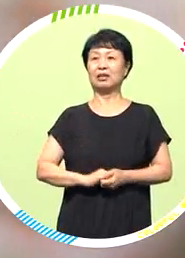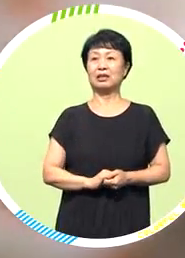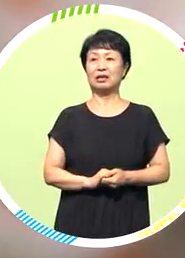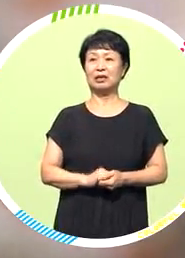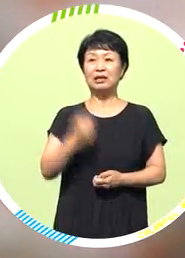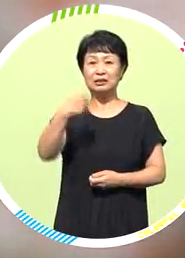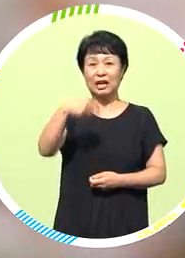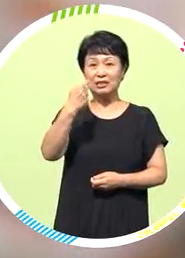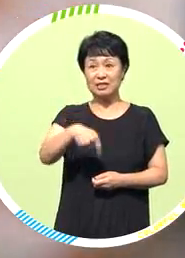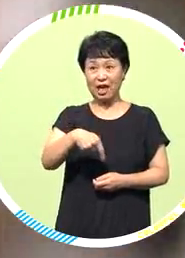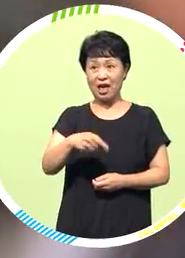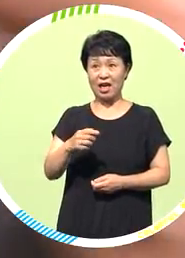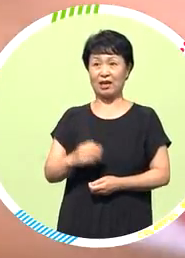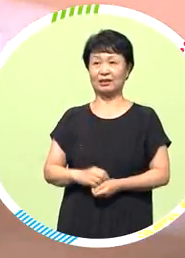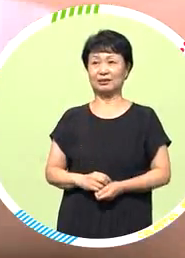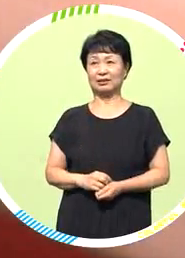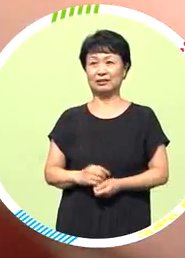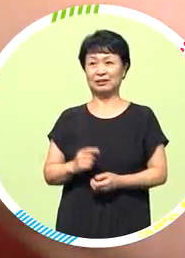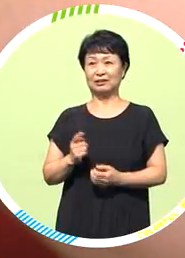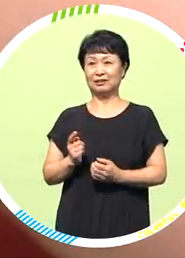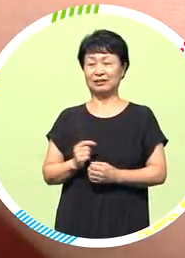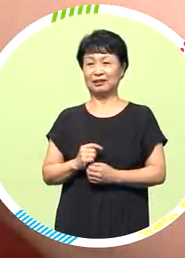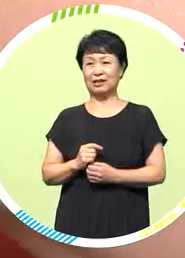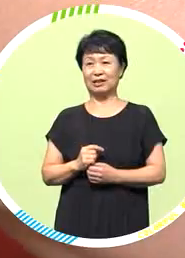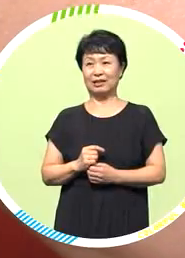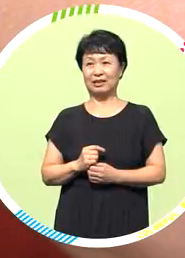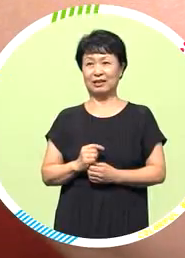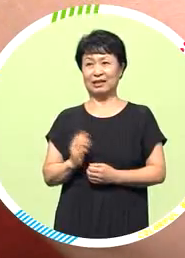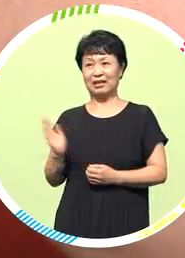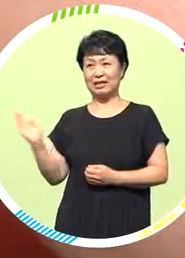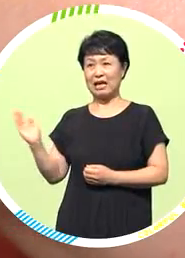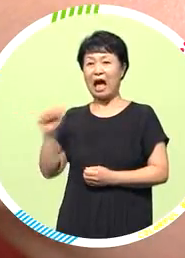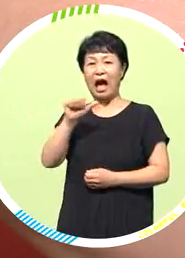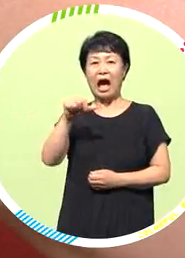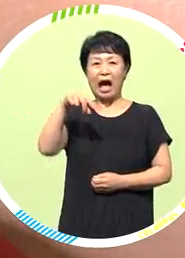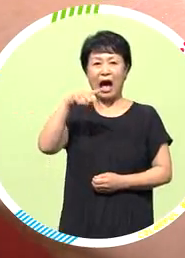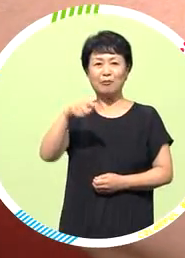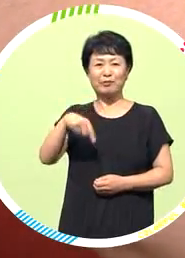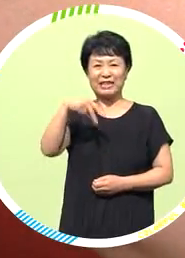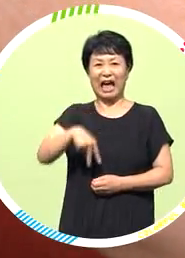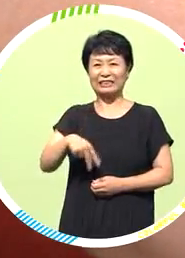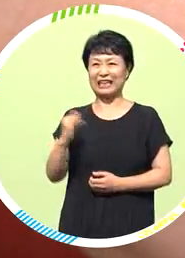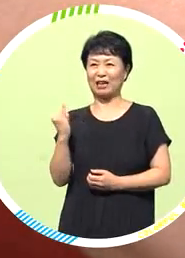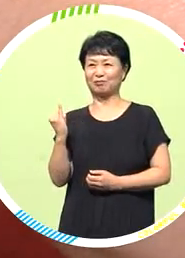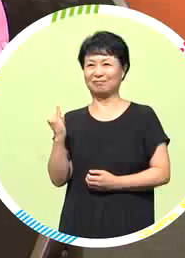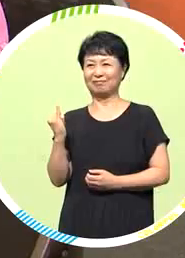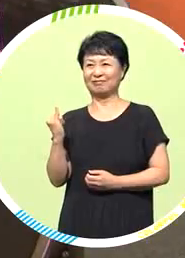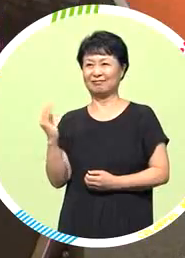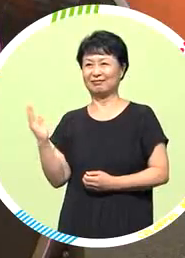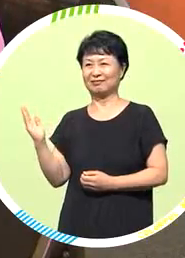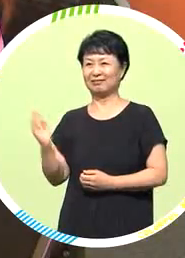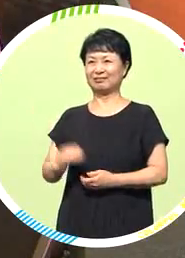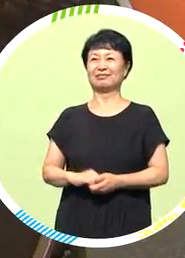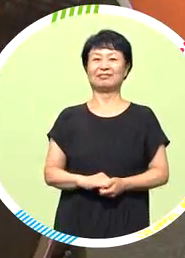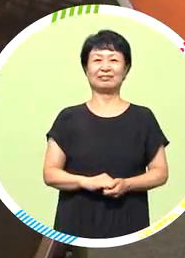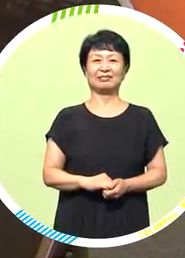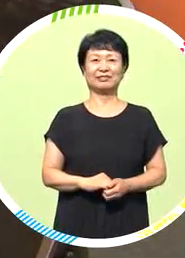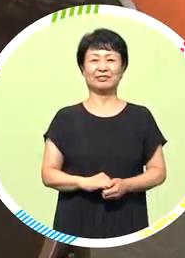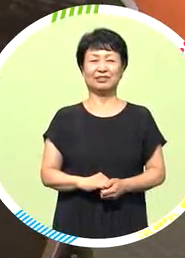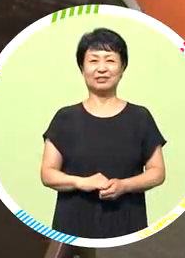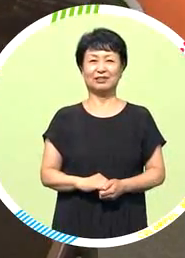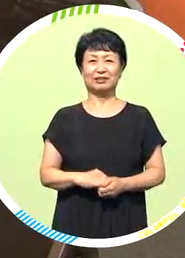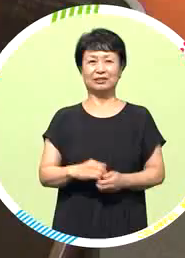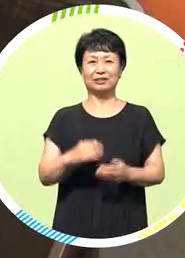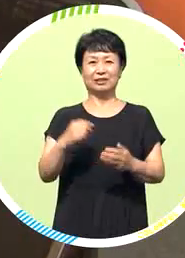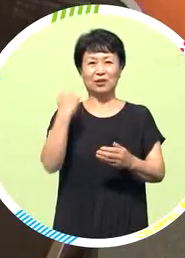先生がやったのと私がやったのと、うんうん、ほら遜色ない。 すごい自信。 改めてフェイスペイン